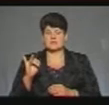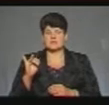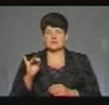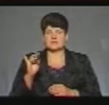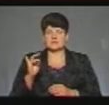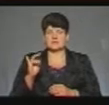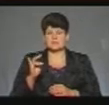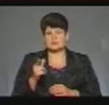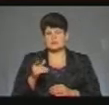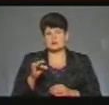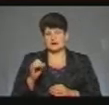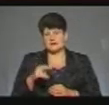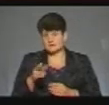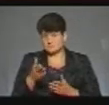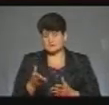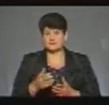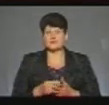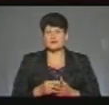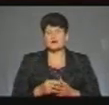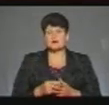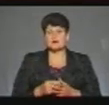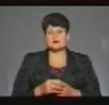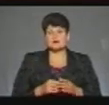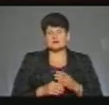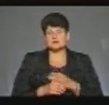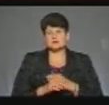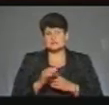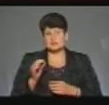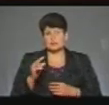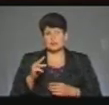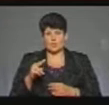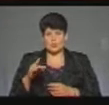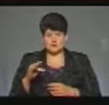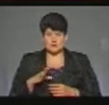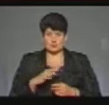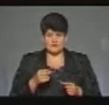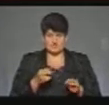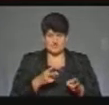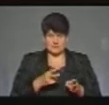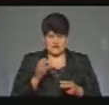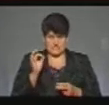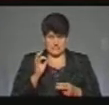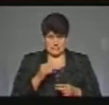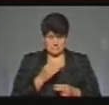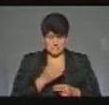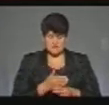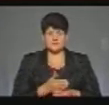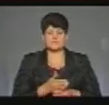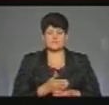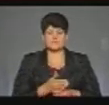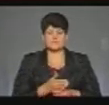території Закерзоття на Східну Прусію. Східну Прусію, ми знаємо, далі в процесі війни були вигнані німці в шалений спосіб. Знову ж таки,